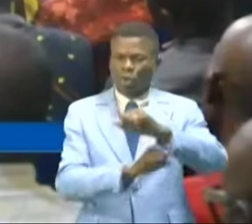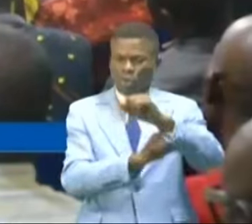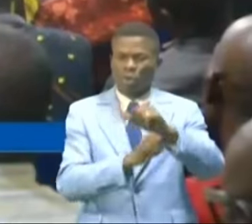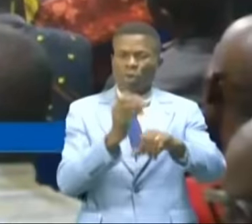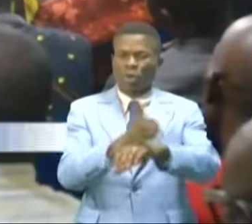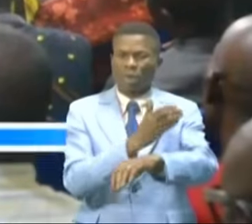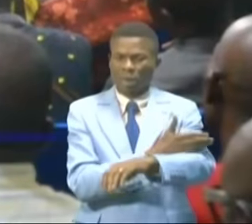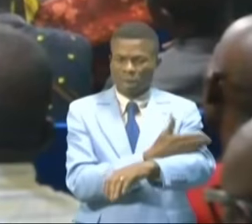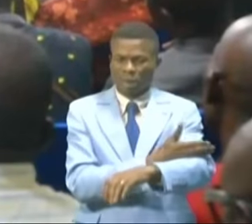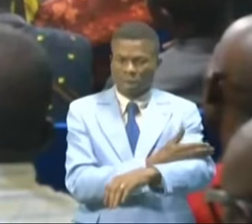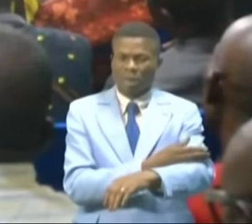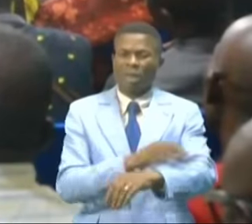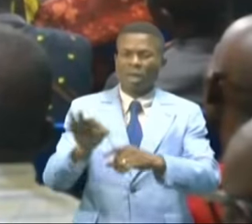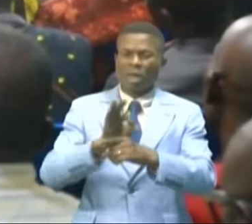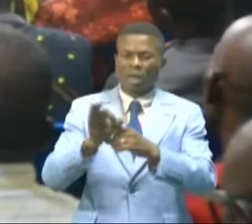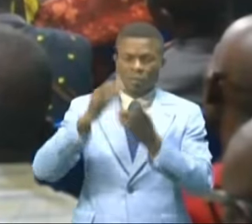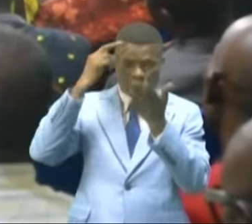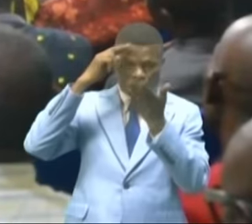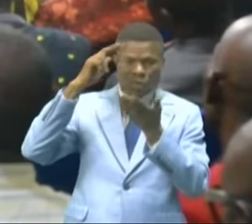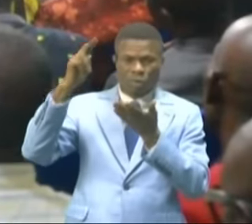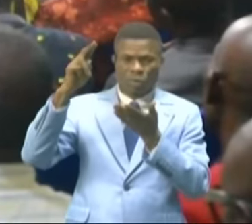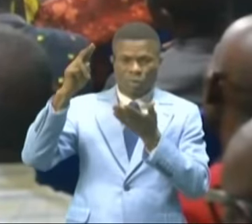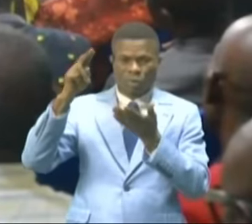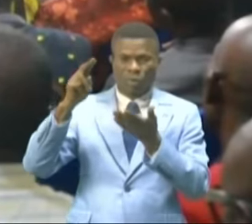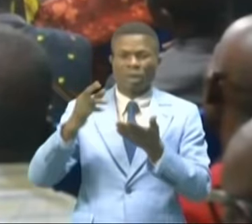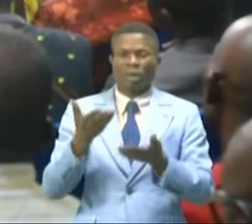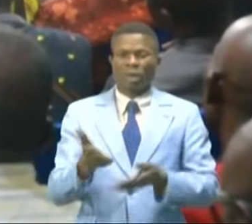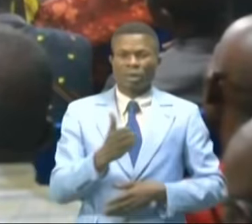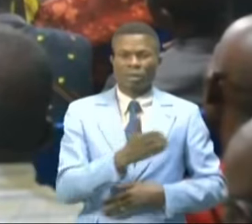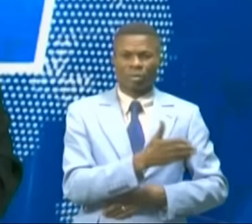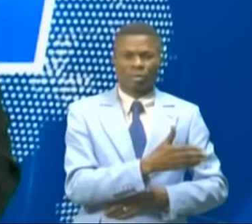l'avancement de la formation universitaire.